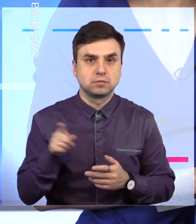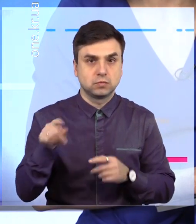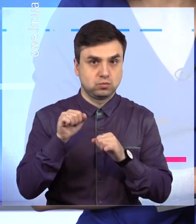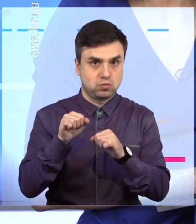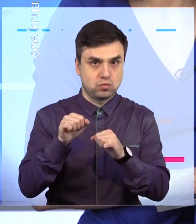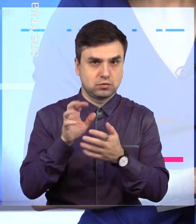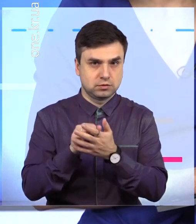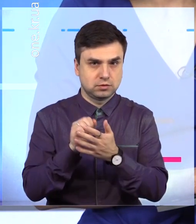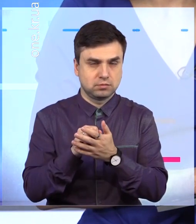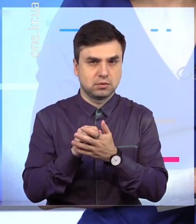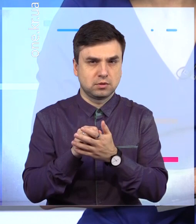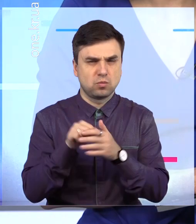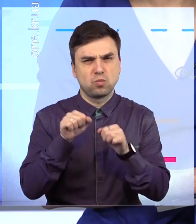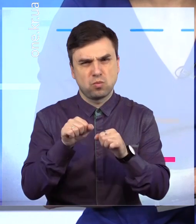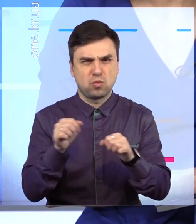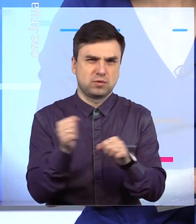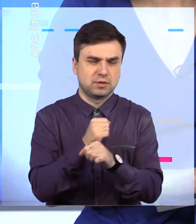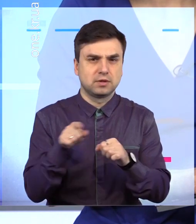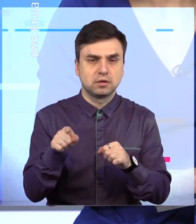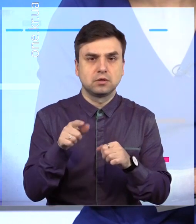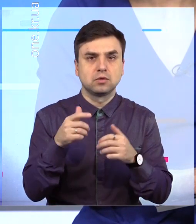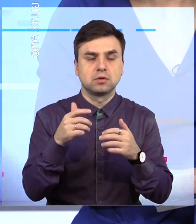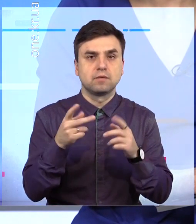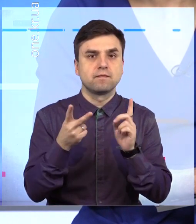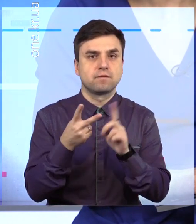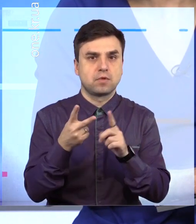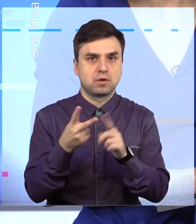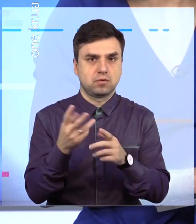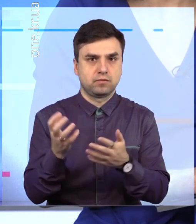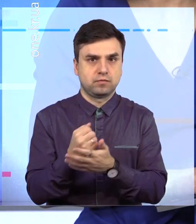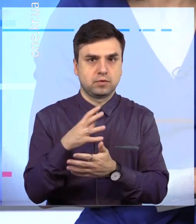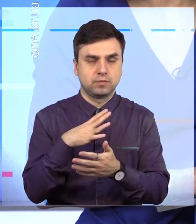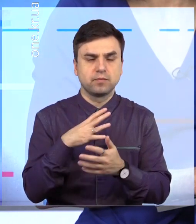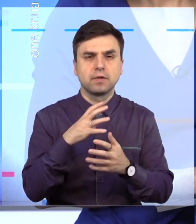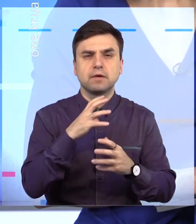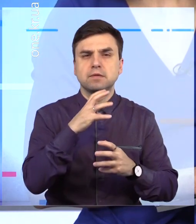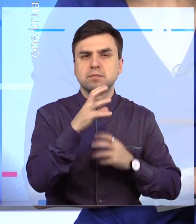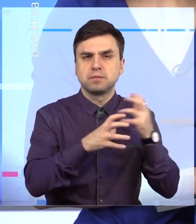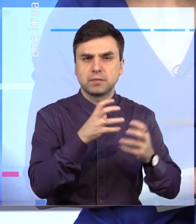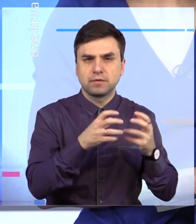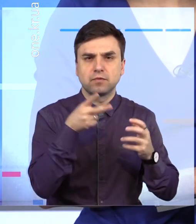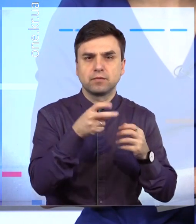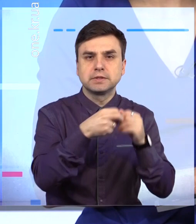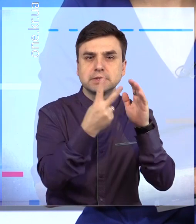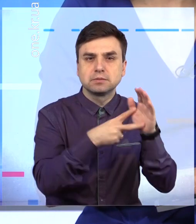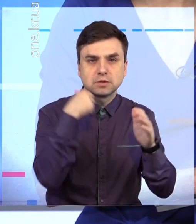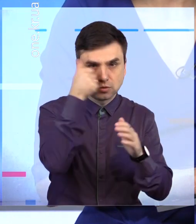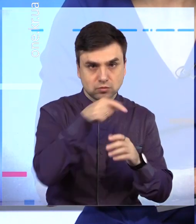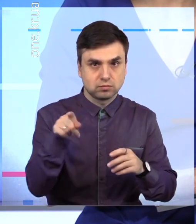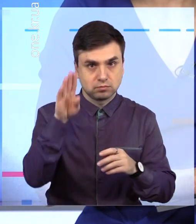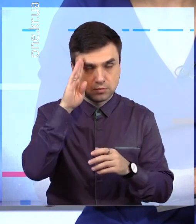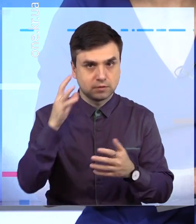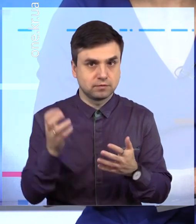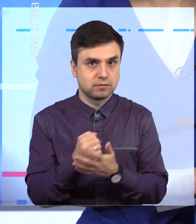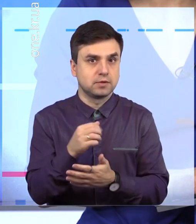змагання такого масштабу, адже Орфан став переможцем Всесвітніх ігор 2017 року. Всесвітні ігри – це змагання з тих